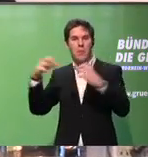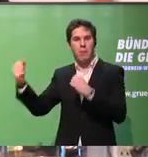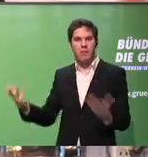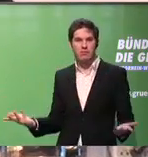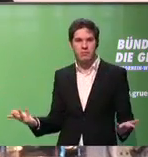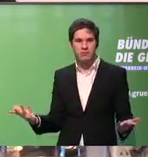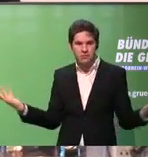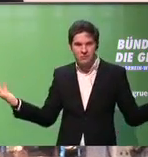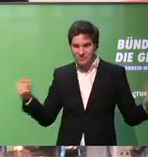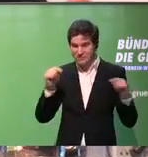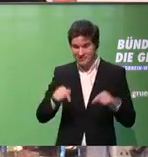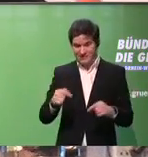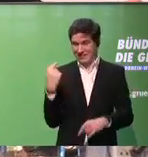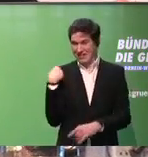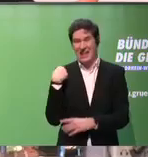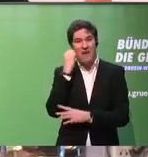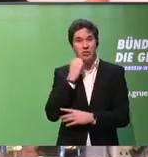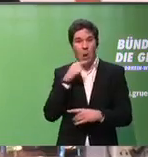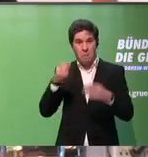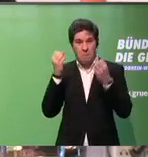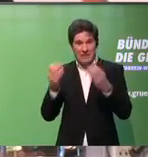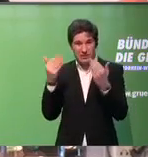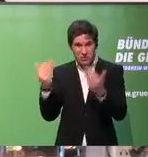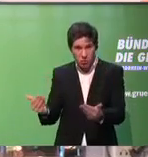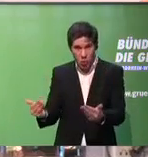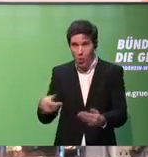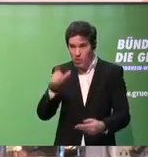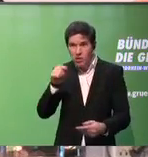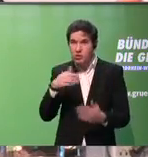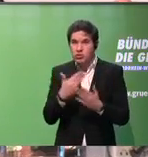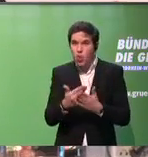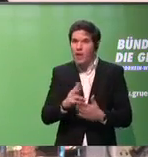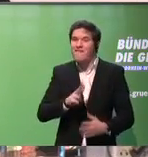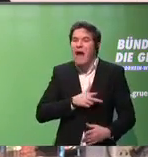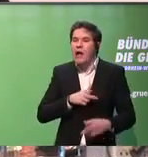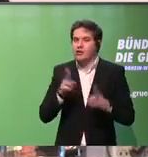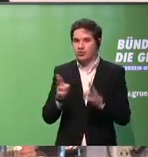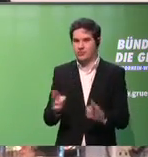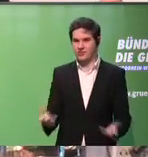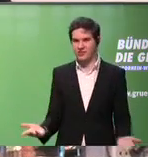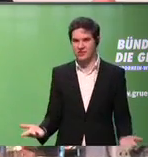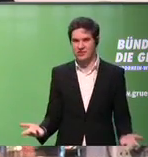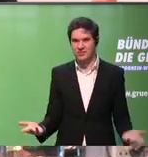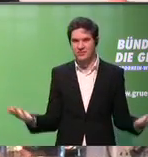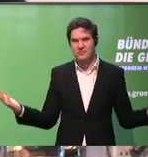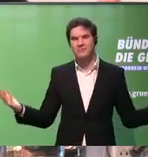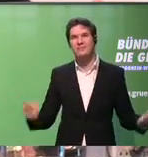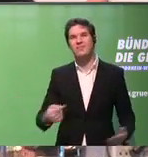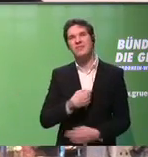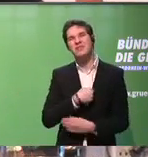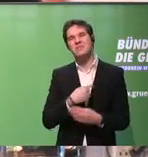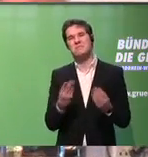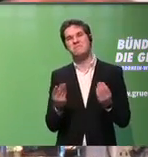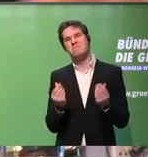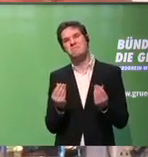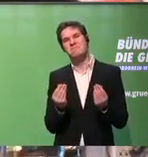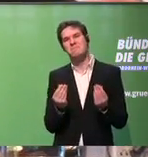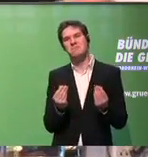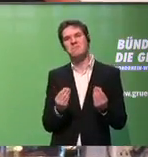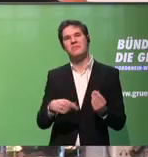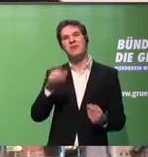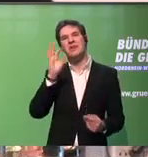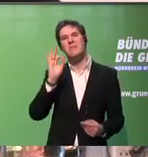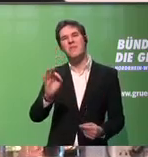Warschau geschehen ist, scheint, dass das ist nicht der Fall. Und ich glaube, dass diese Vorbereitung der Phasing